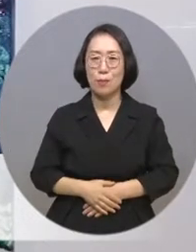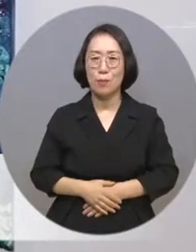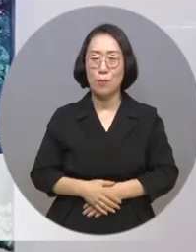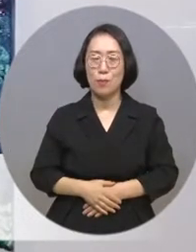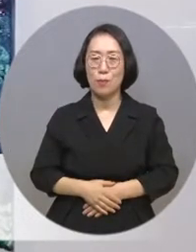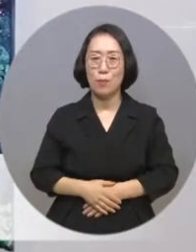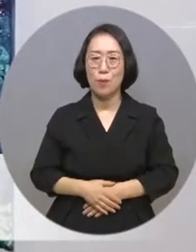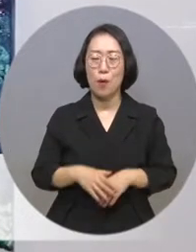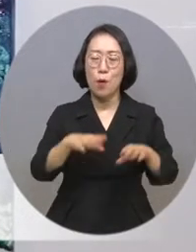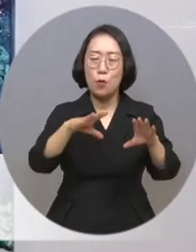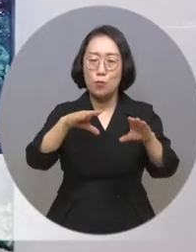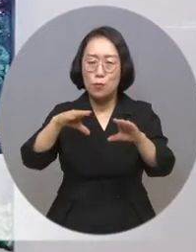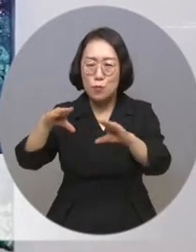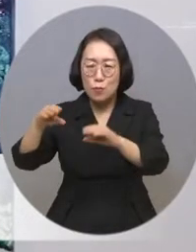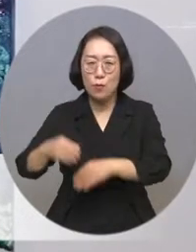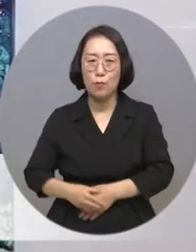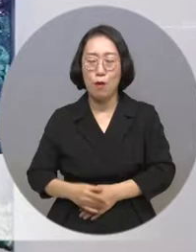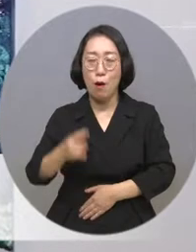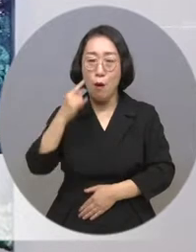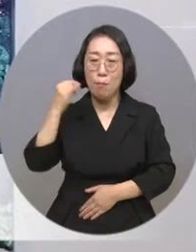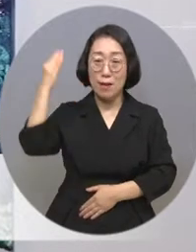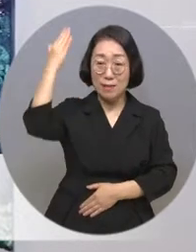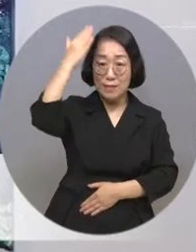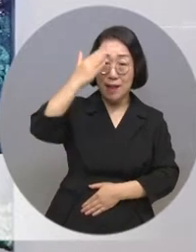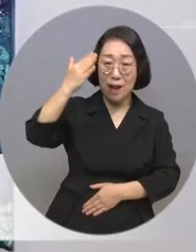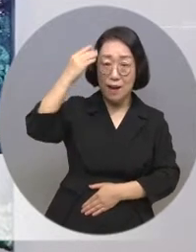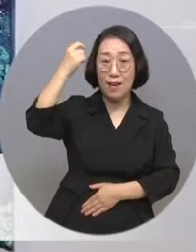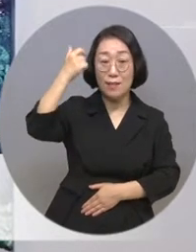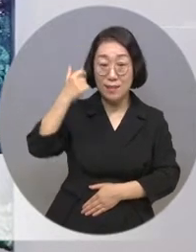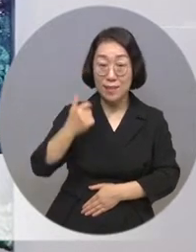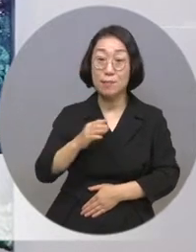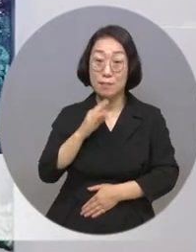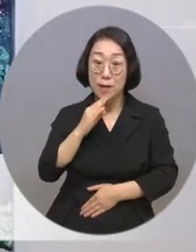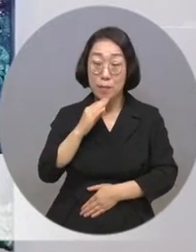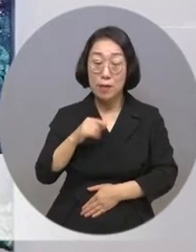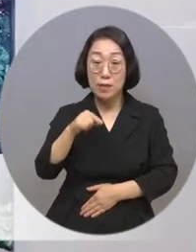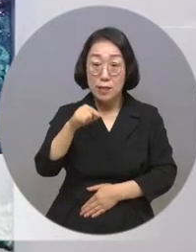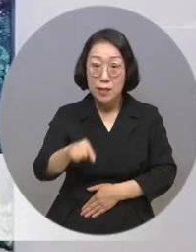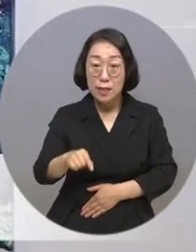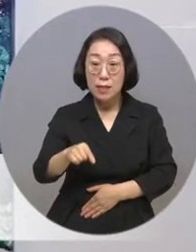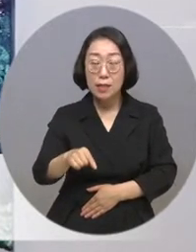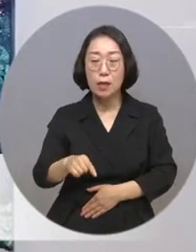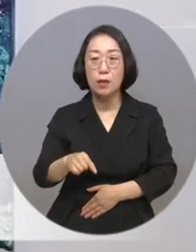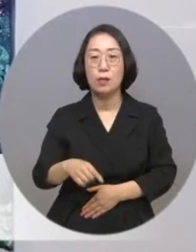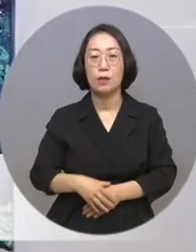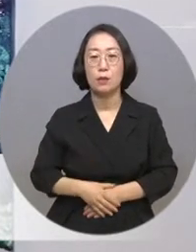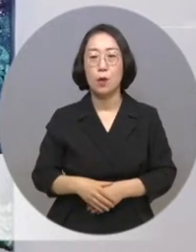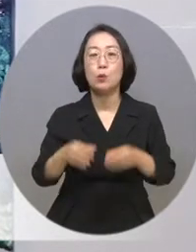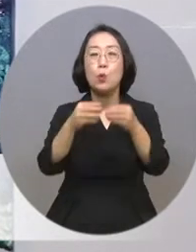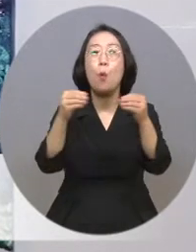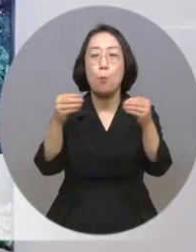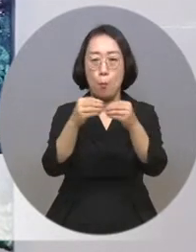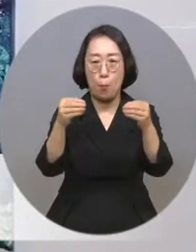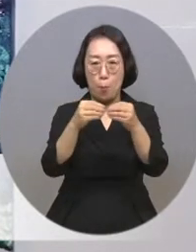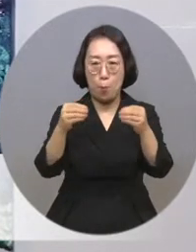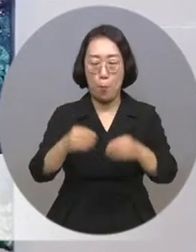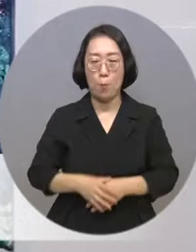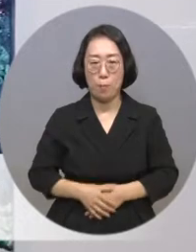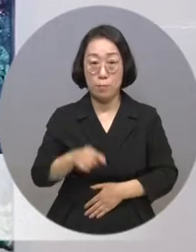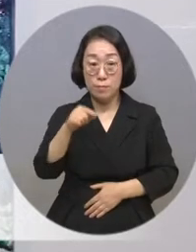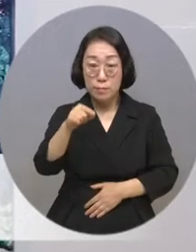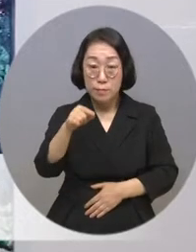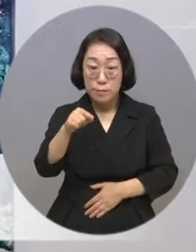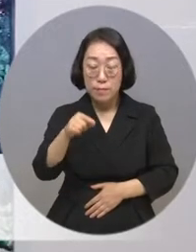따뜻했고 또 포근했고 엄마의 사랑을 느낄 수 있는 그런 재료 솜이었거든요.